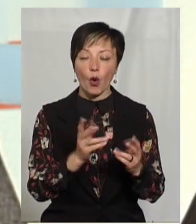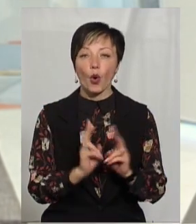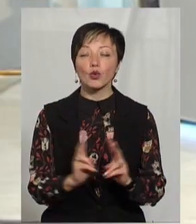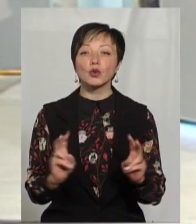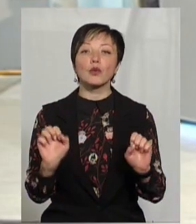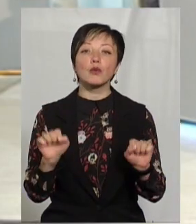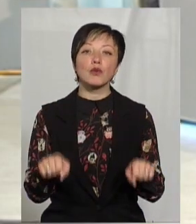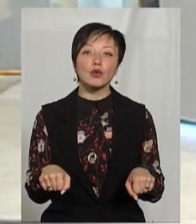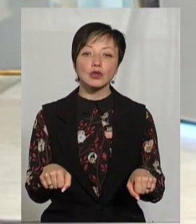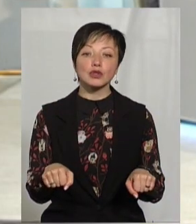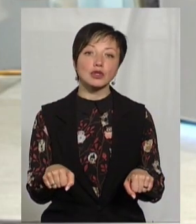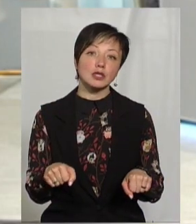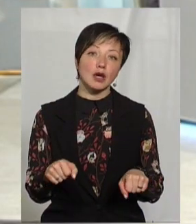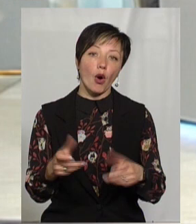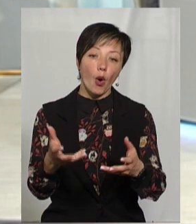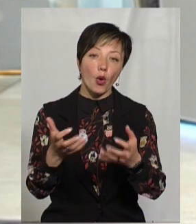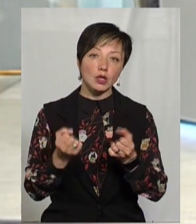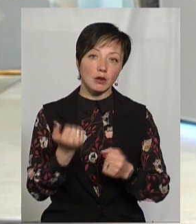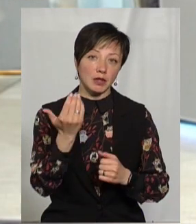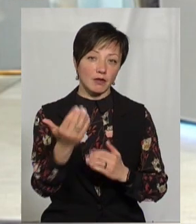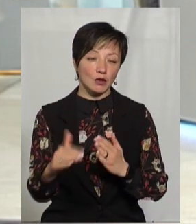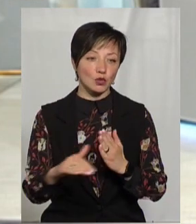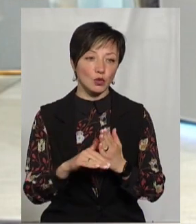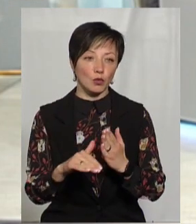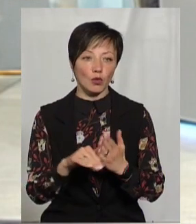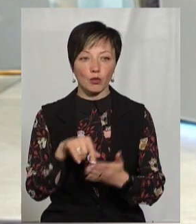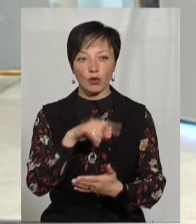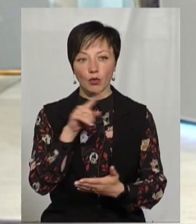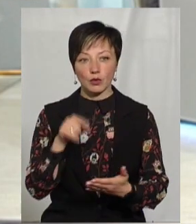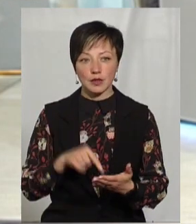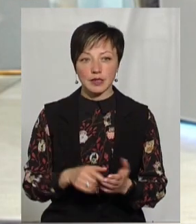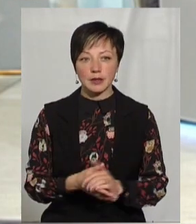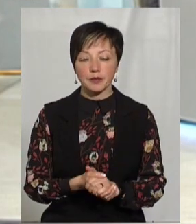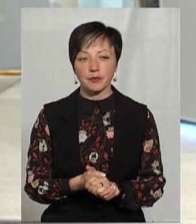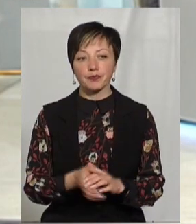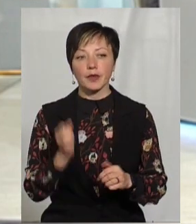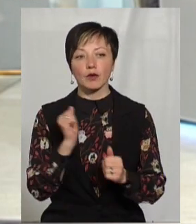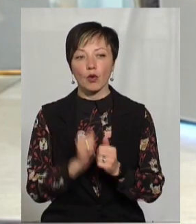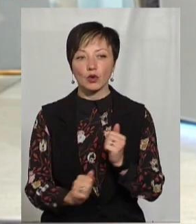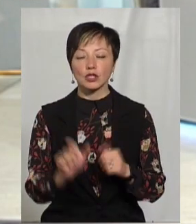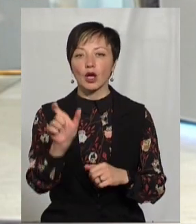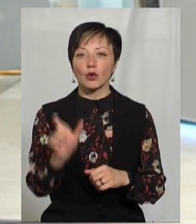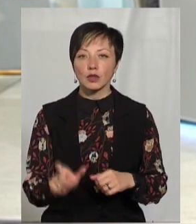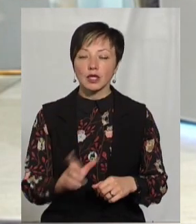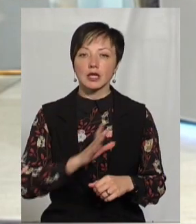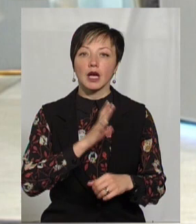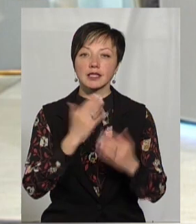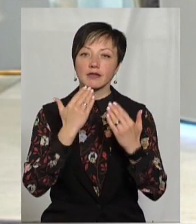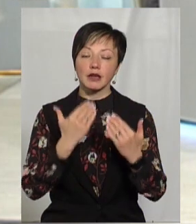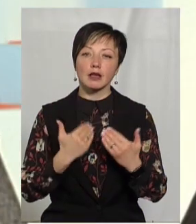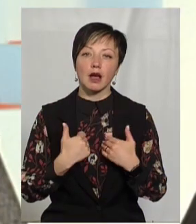може розраховувати на вашу допомогу і підтримку? Дивіться, кожна людина, яка зверталась до